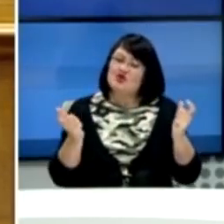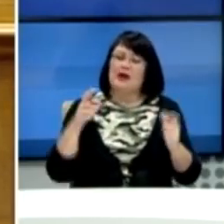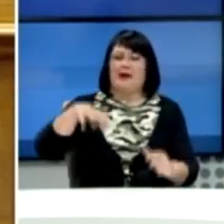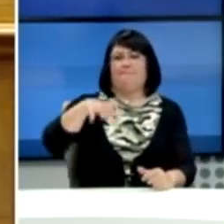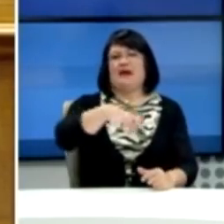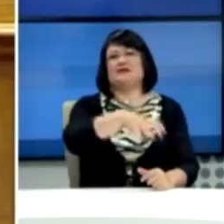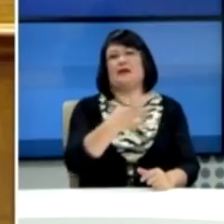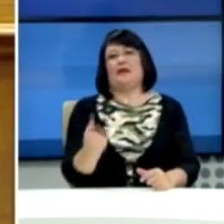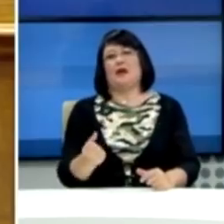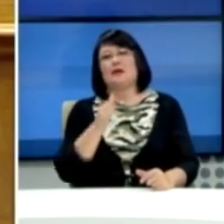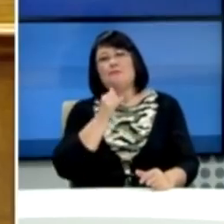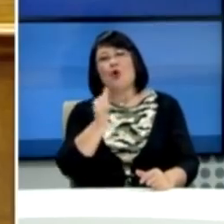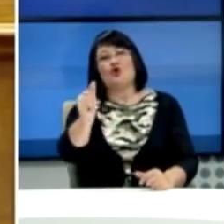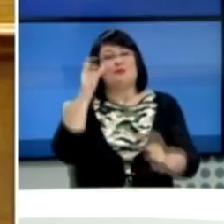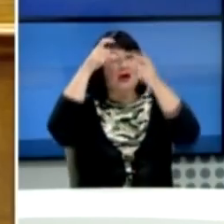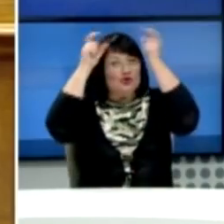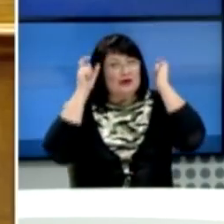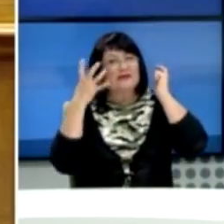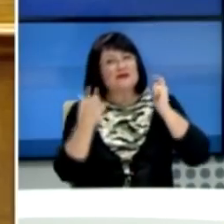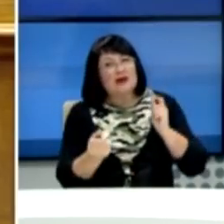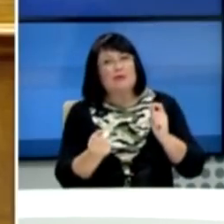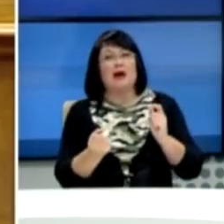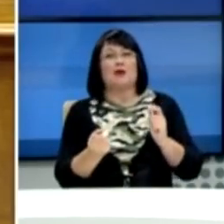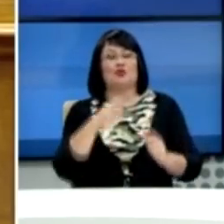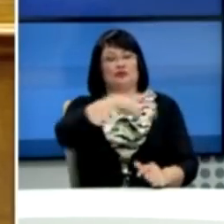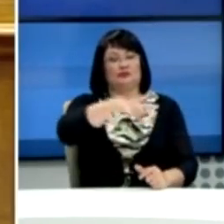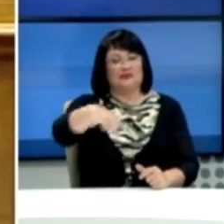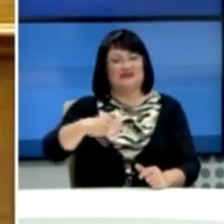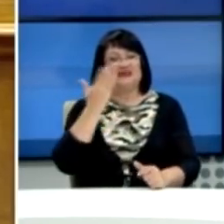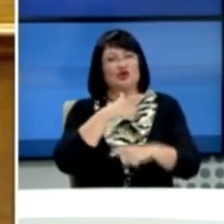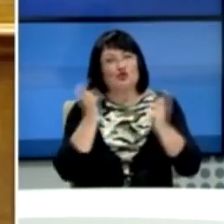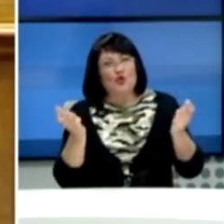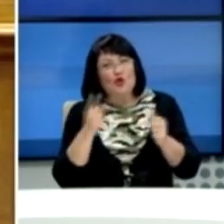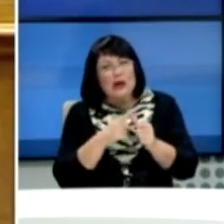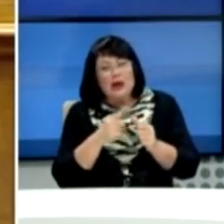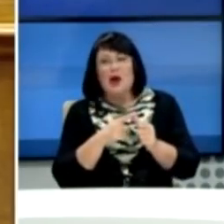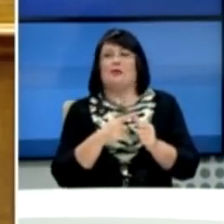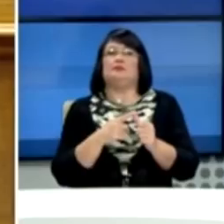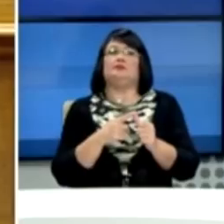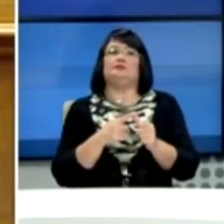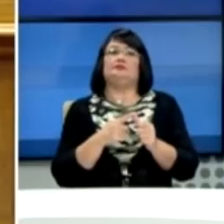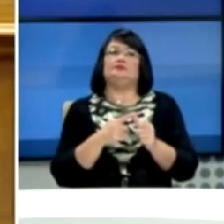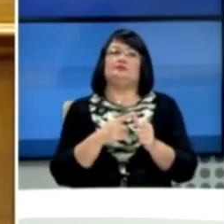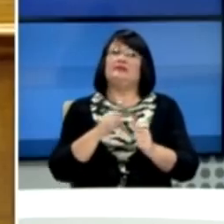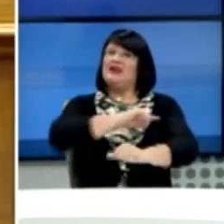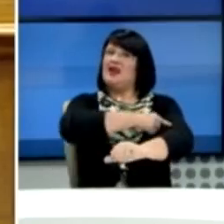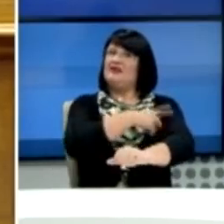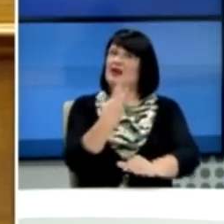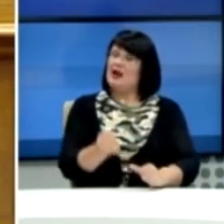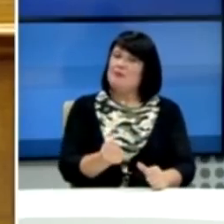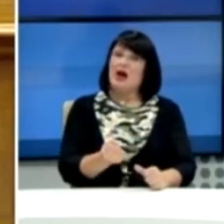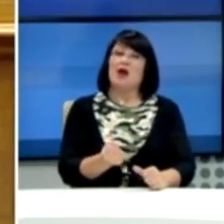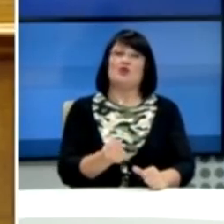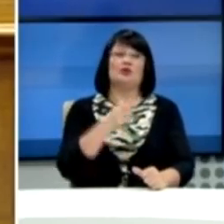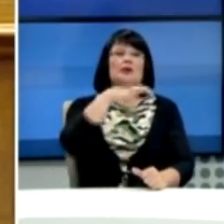με μόνιμη παρουσία νοσηλευτών στις σχολικές μονάδες, με πρόβλεψη παρουσίας γιατρών σε